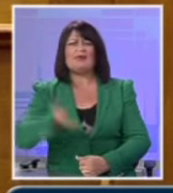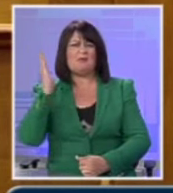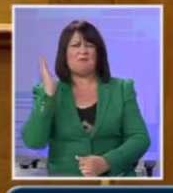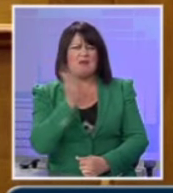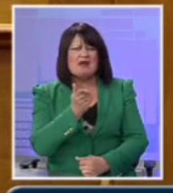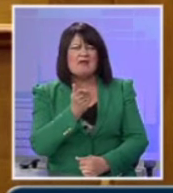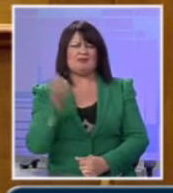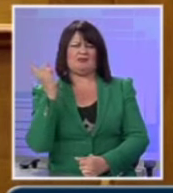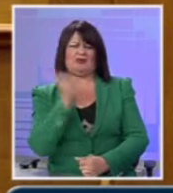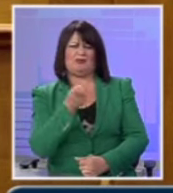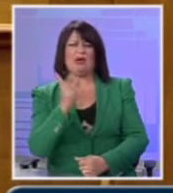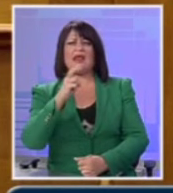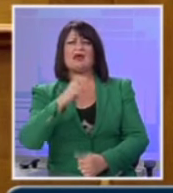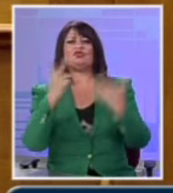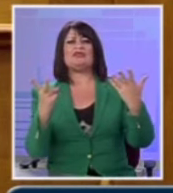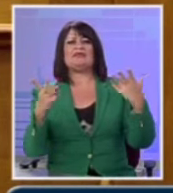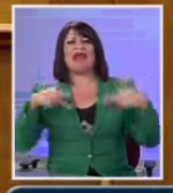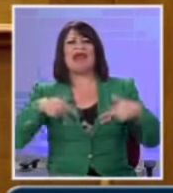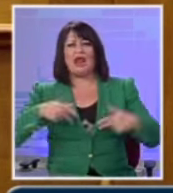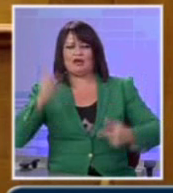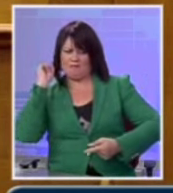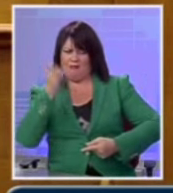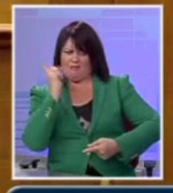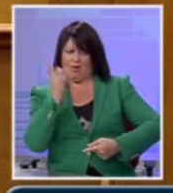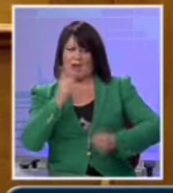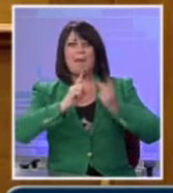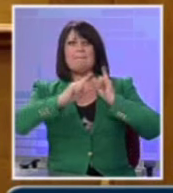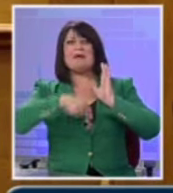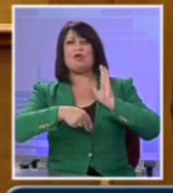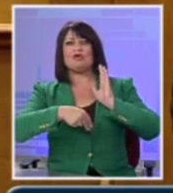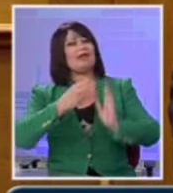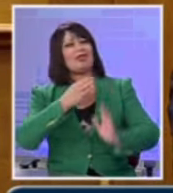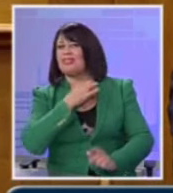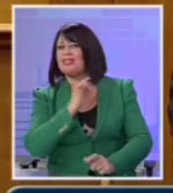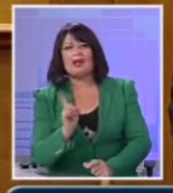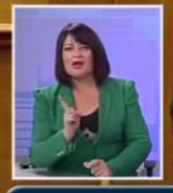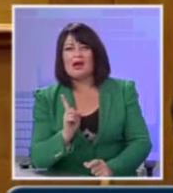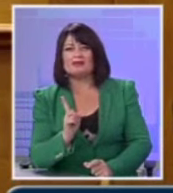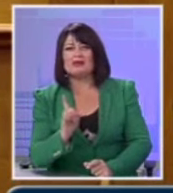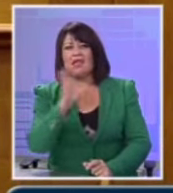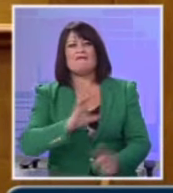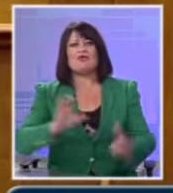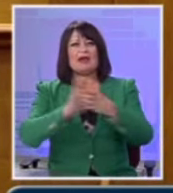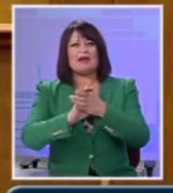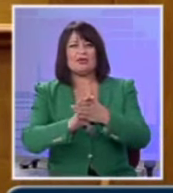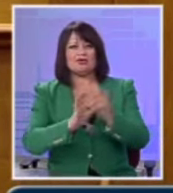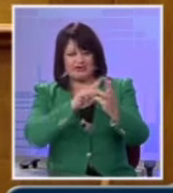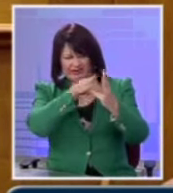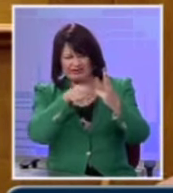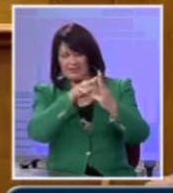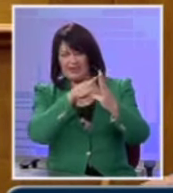στις κυρώσεις, 27 κράτη είναι υποκυρώσεις, και στα μνημόνια. Όταν περιορίζεται η Ευρωπαϊκή Ένωση σε αυτά τα τρία